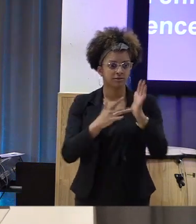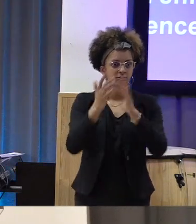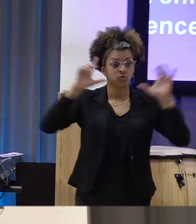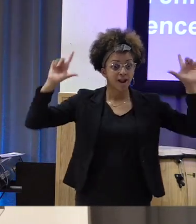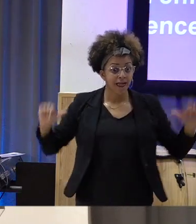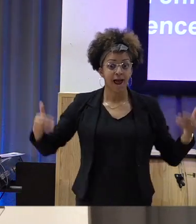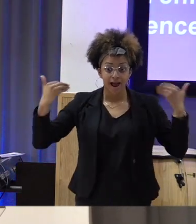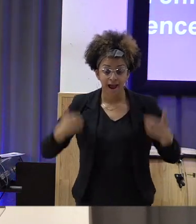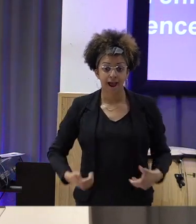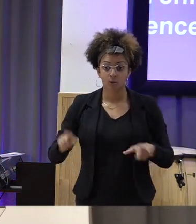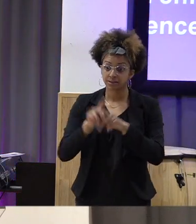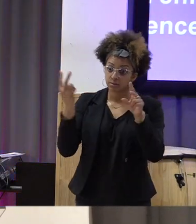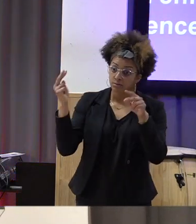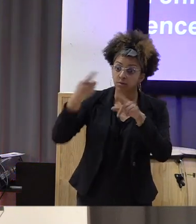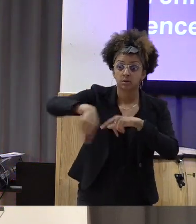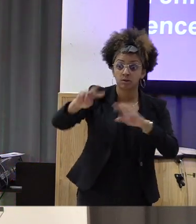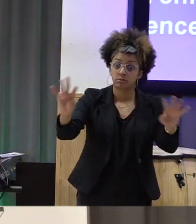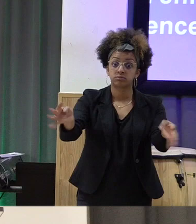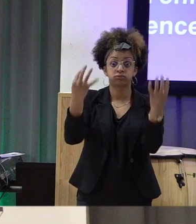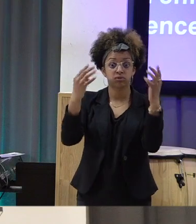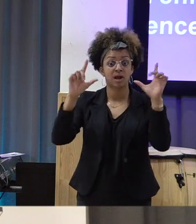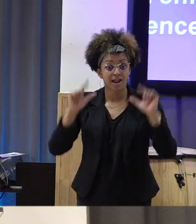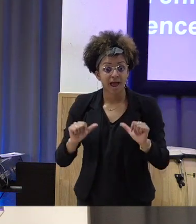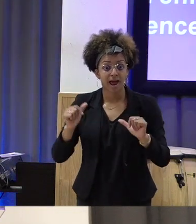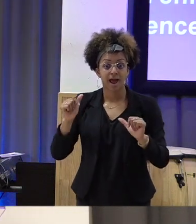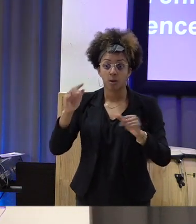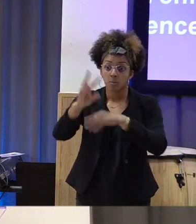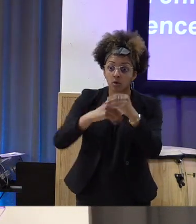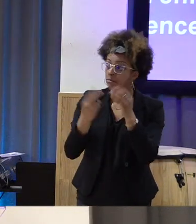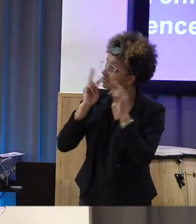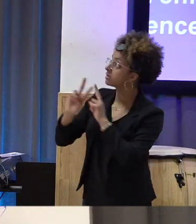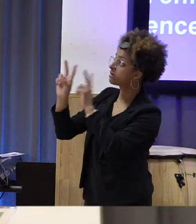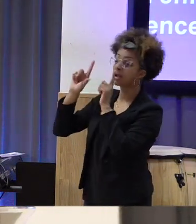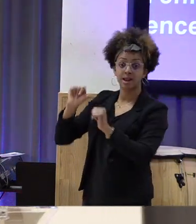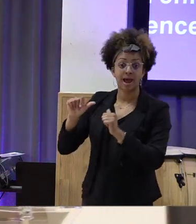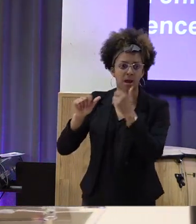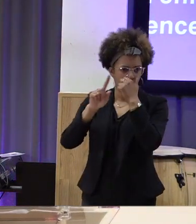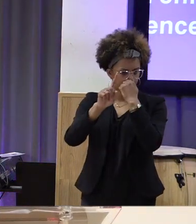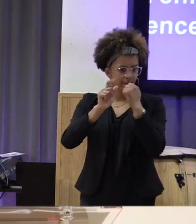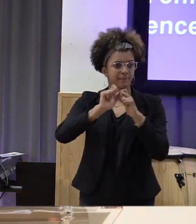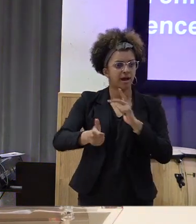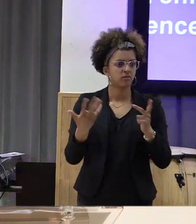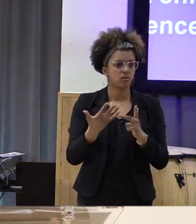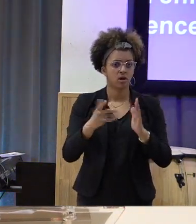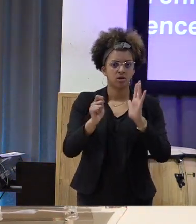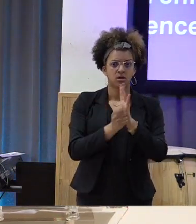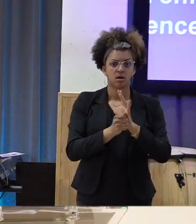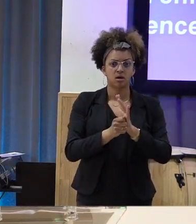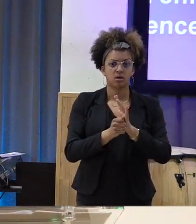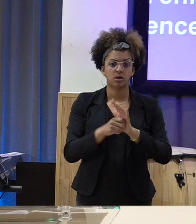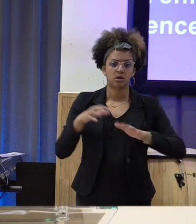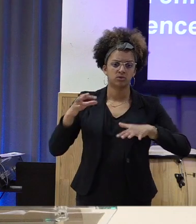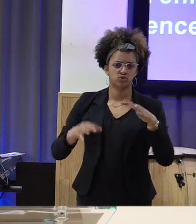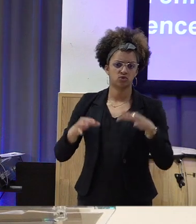les saints et le jour du Seigneur pour le monde. Ça veut dire le jugement. Le jour du Seigneur,